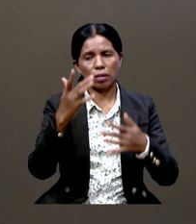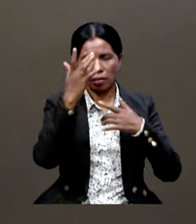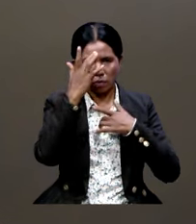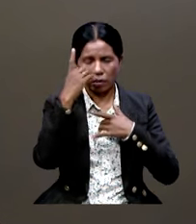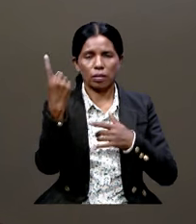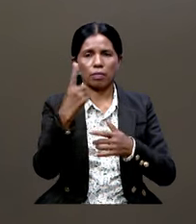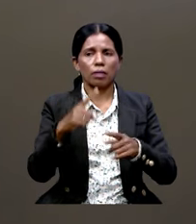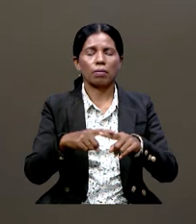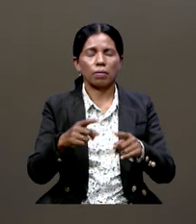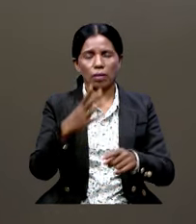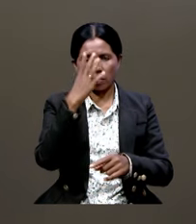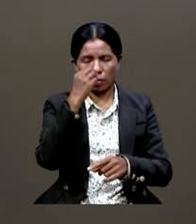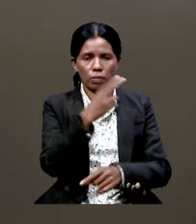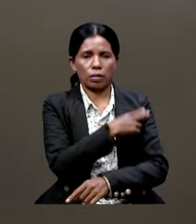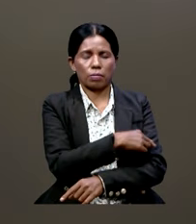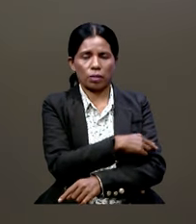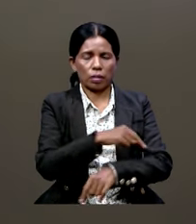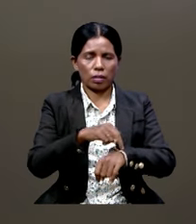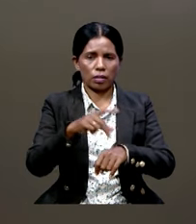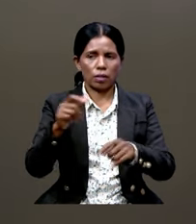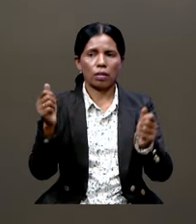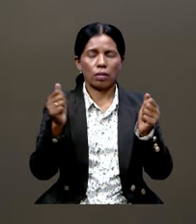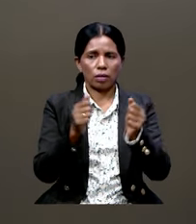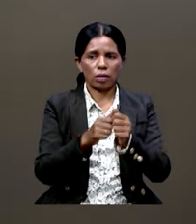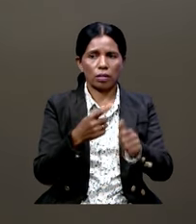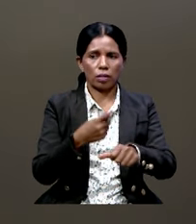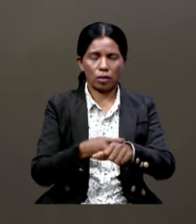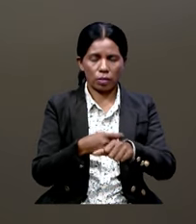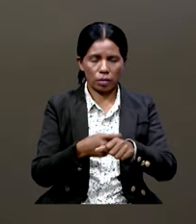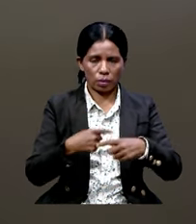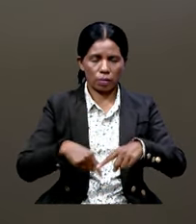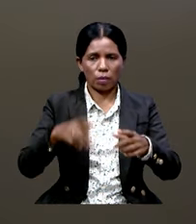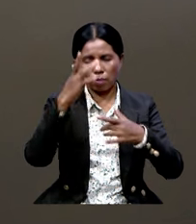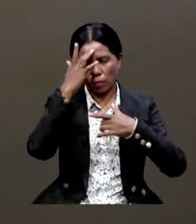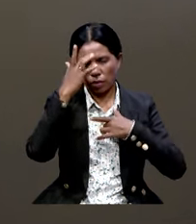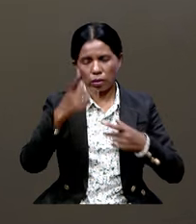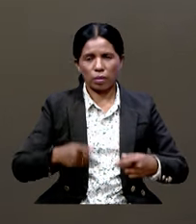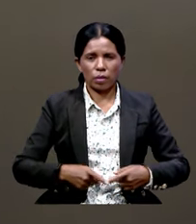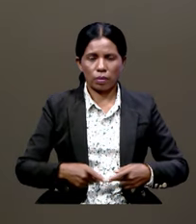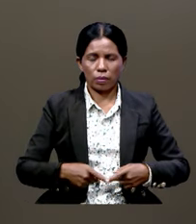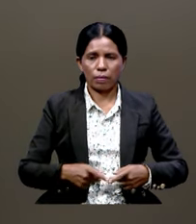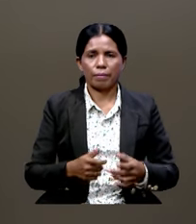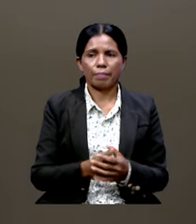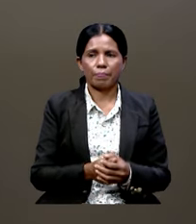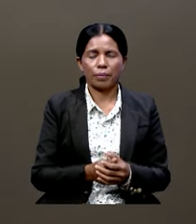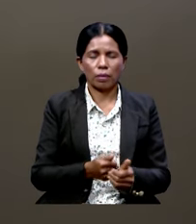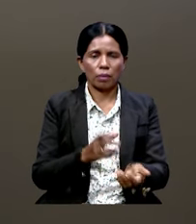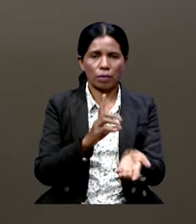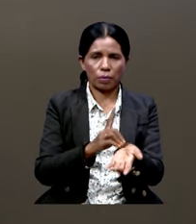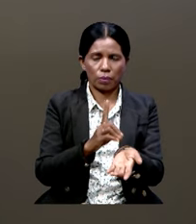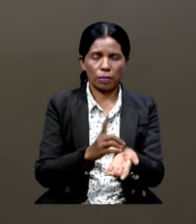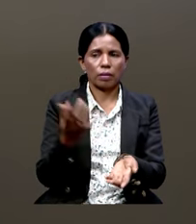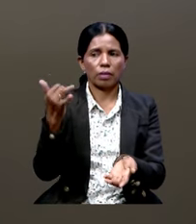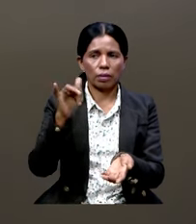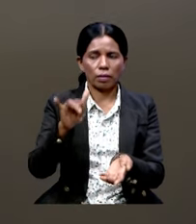bayi si Hospital Nasional ini. Oh tempat mana ni bawa stomu, tu yang medik suran ini ya.